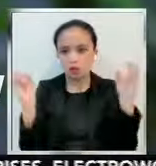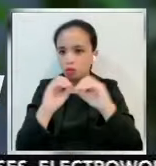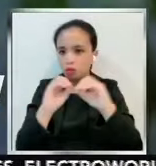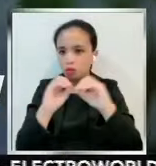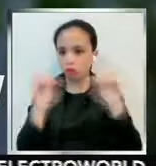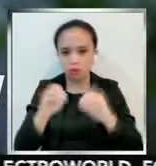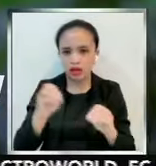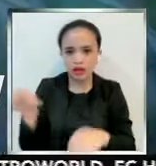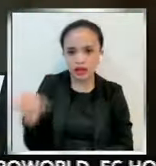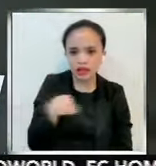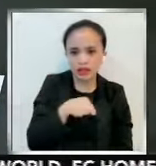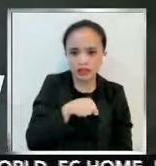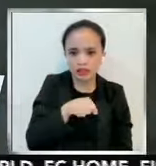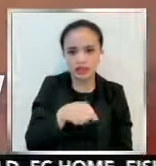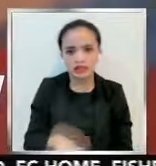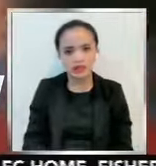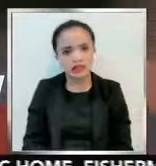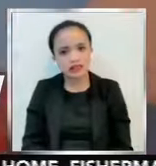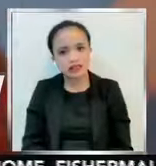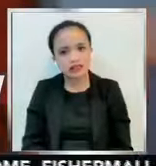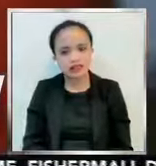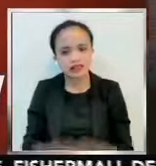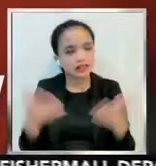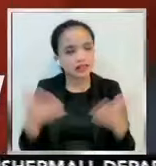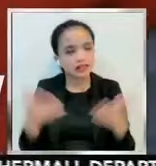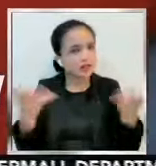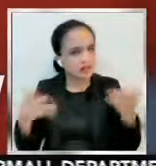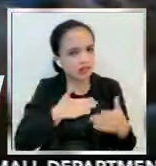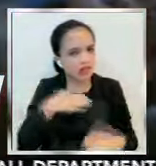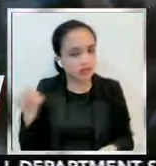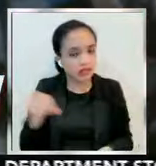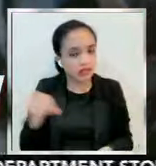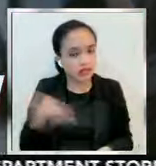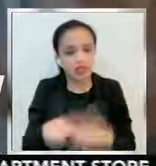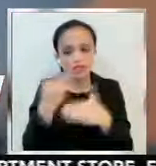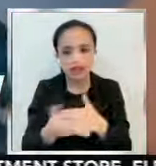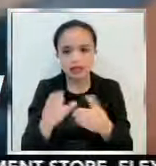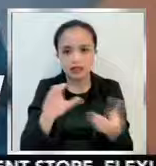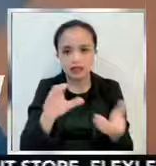kung kasama pa yung maleta ko. At nabuhusan pa ng ihi.